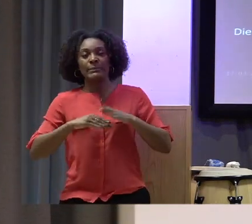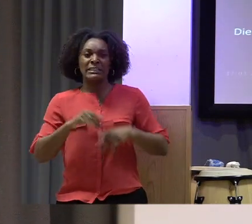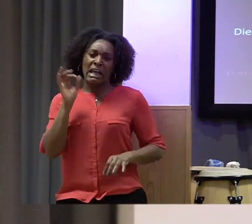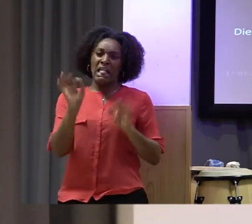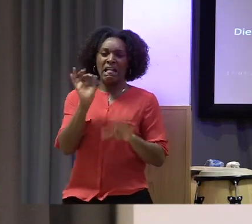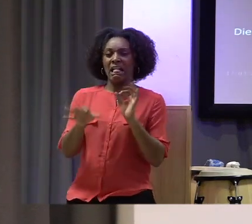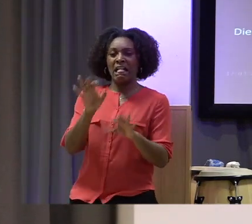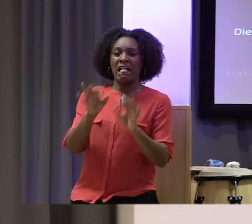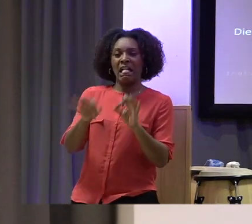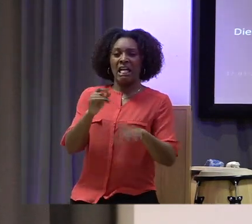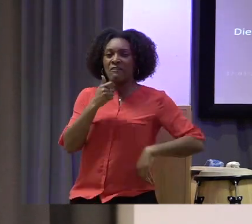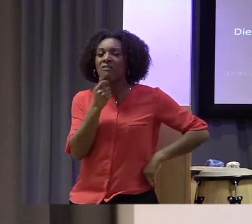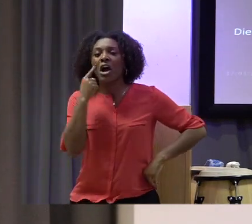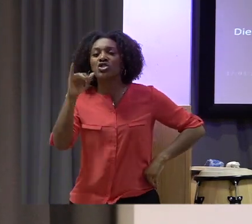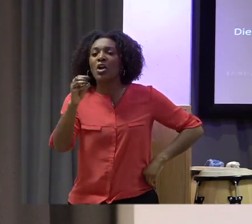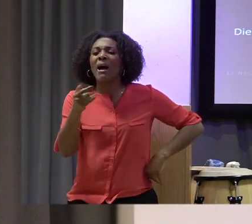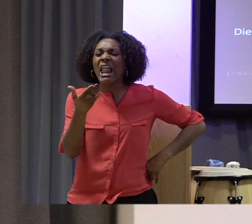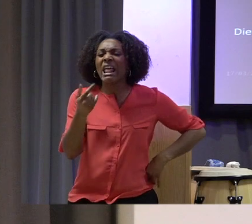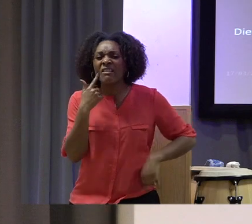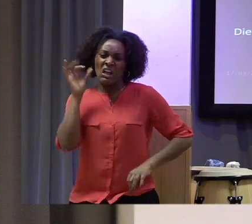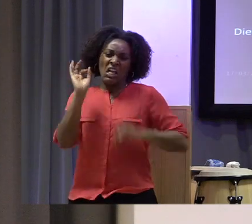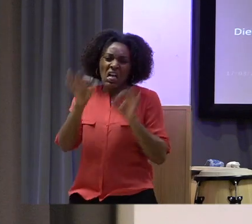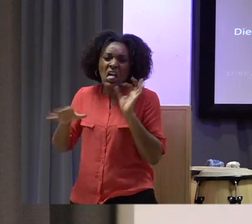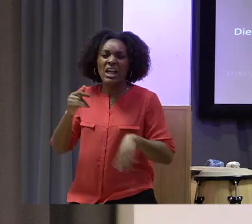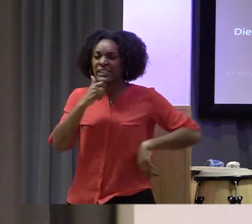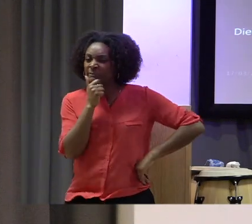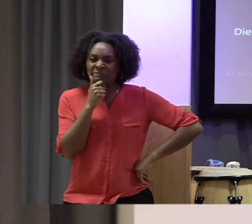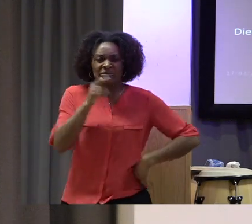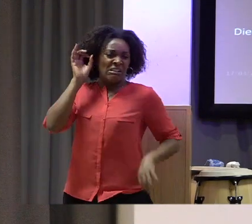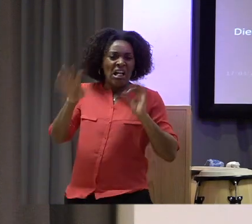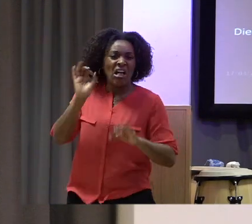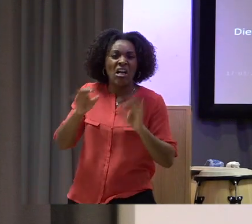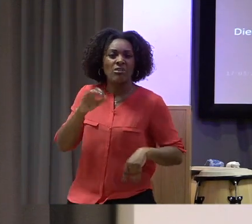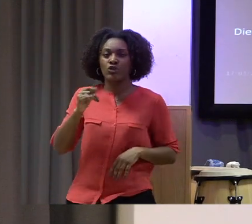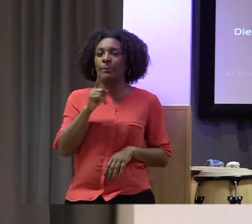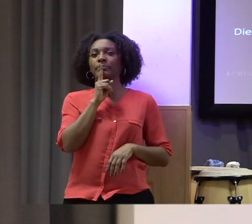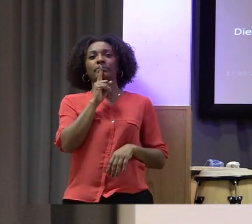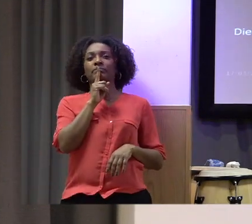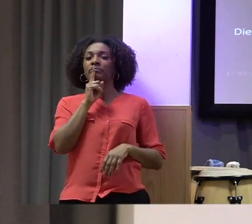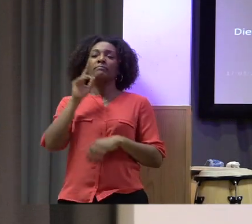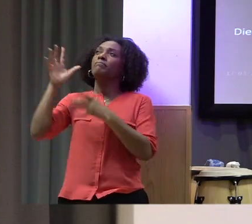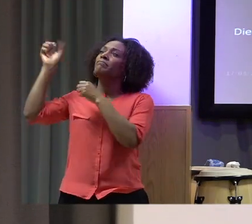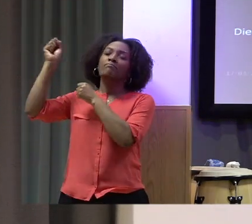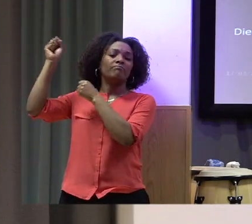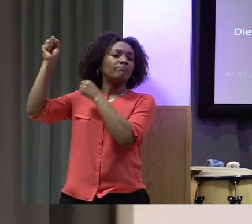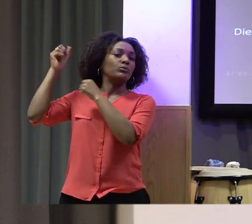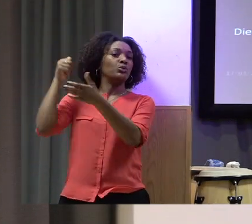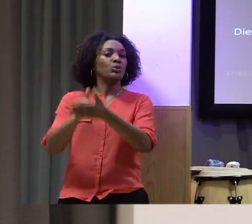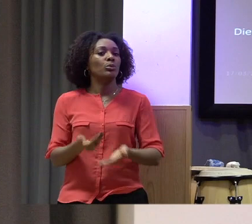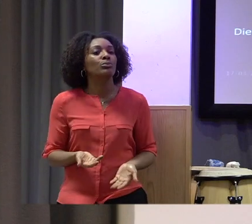tout puissant. Il nous fait surévaluer ses capacités. Non. Le diable fait